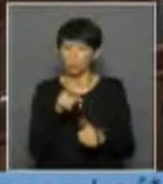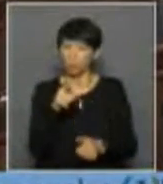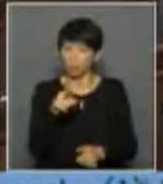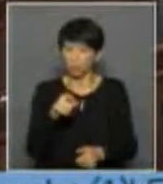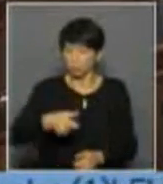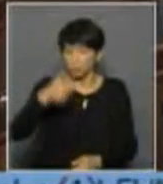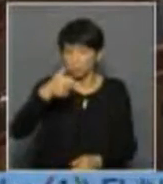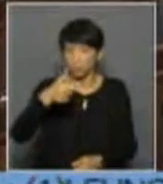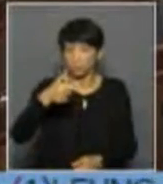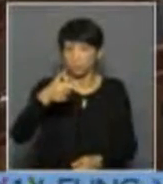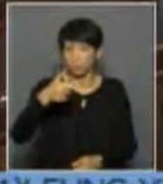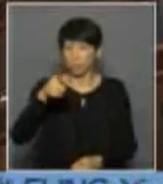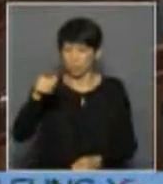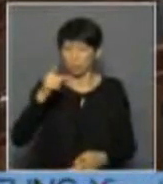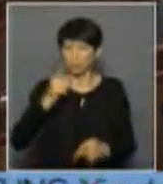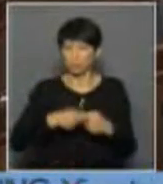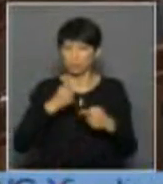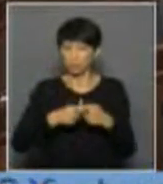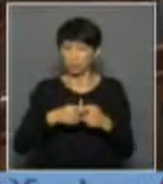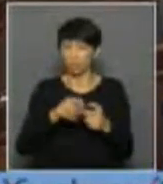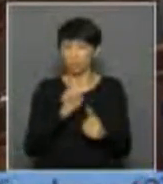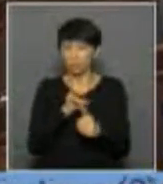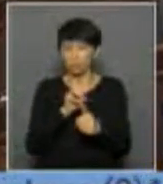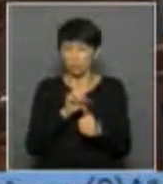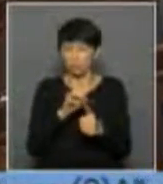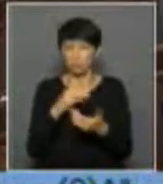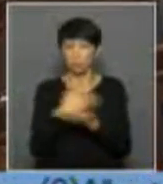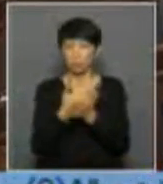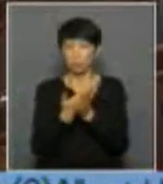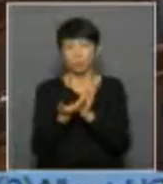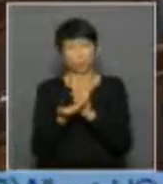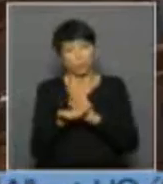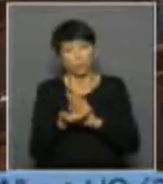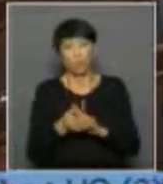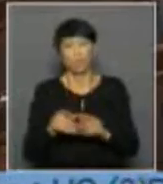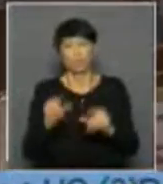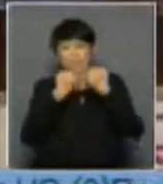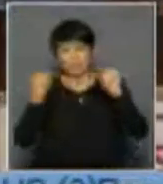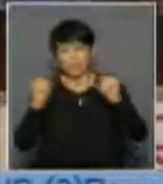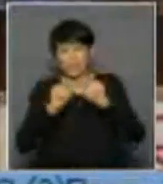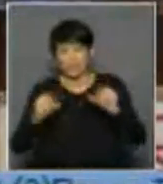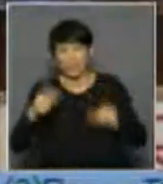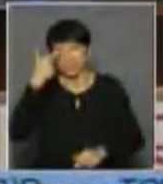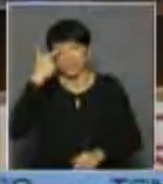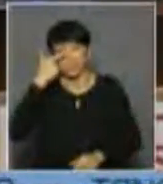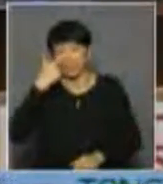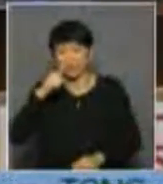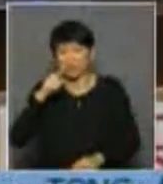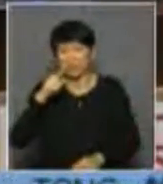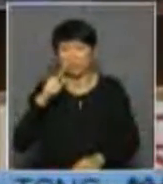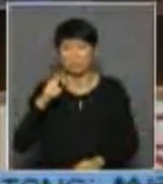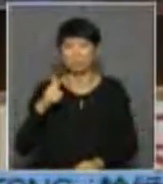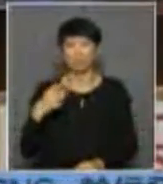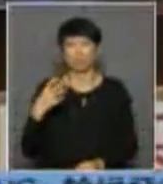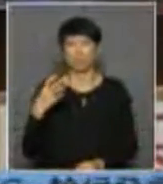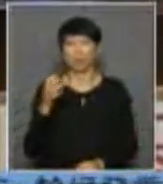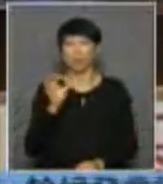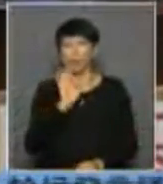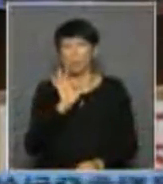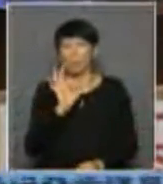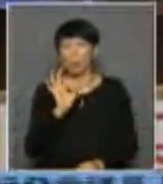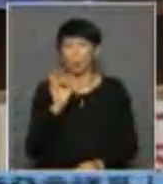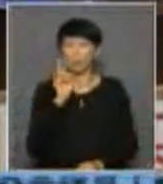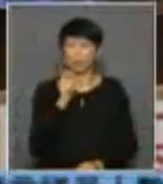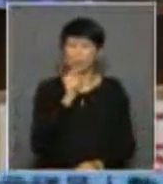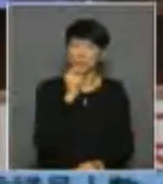係六頁荒唐言。是没有一句是有新意的，除了是有些含沙射